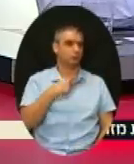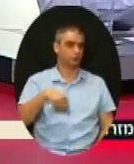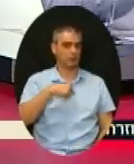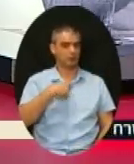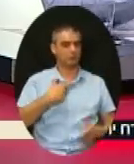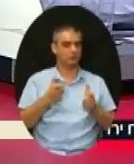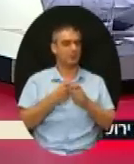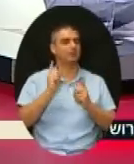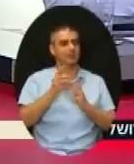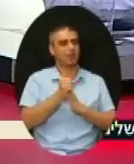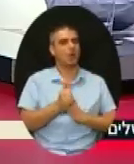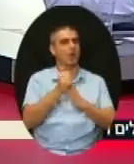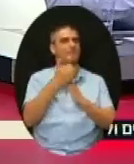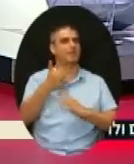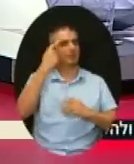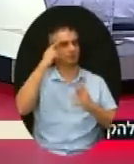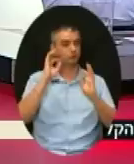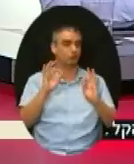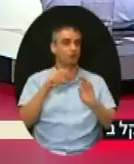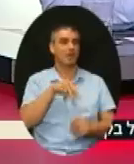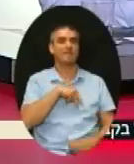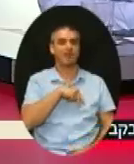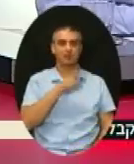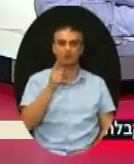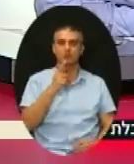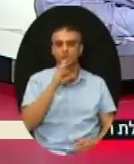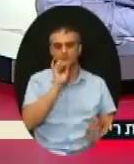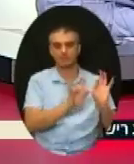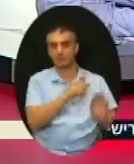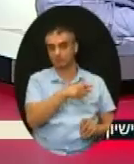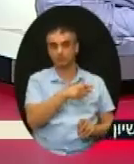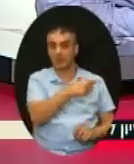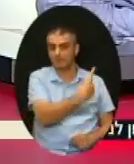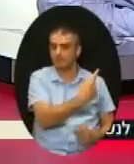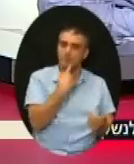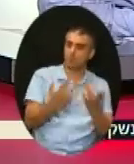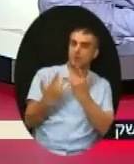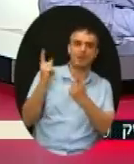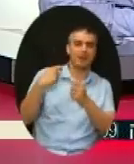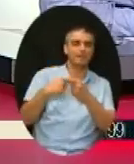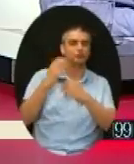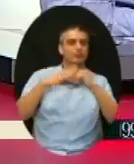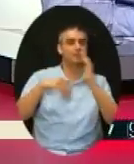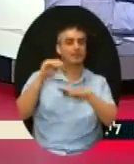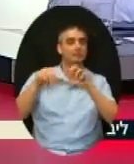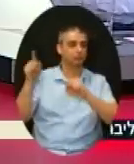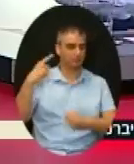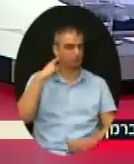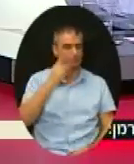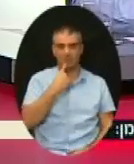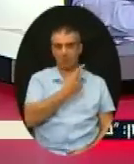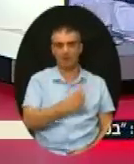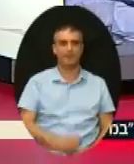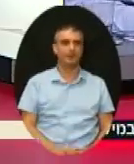עלינו כסיעה, אנחנו צריכים להוביל מנהיגות שהיא שפויה ואחראית, והוא גם מבקר אותם על זה שהם מבקרים אותו בנושא הבנייה בשטחים. בואי תשמעי את